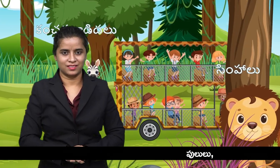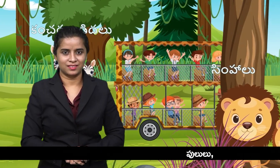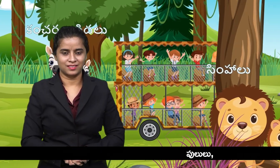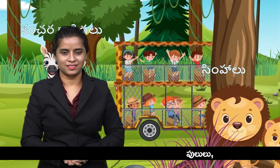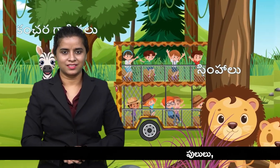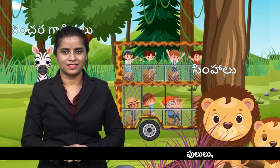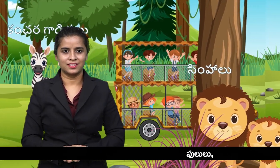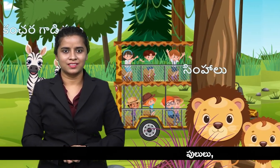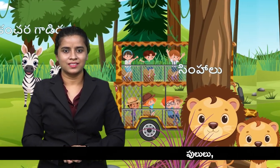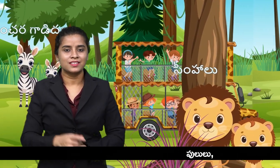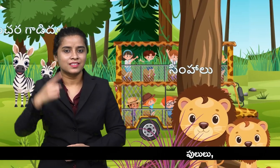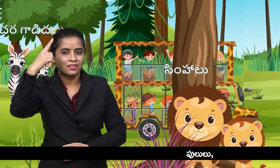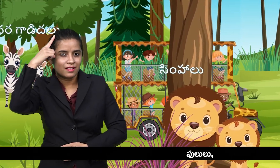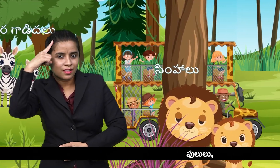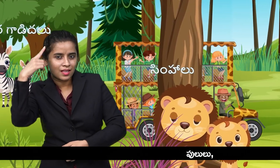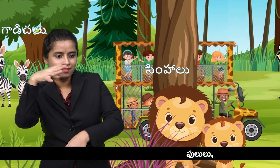పులులు,